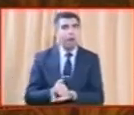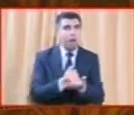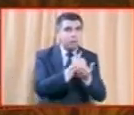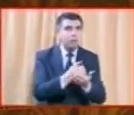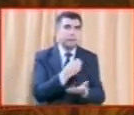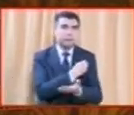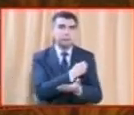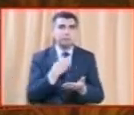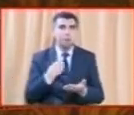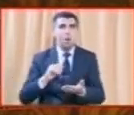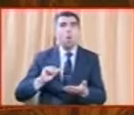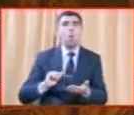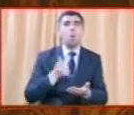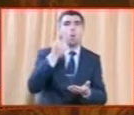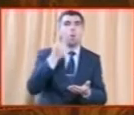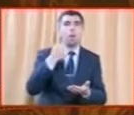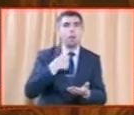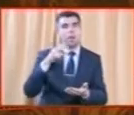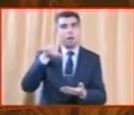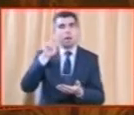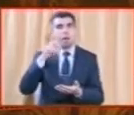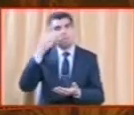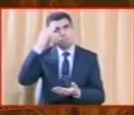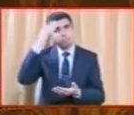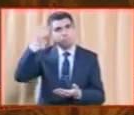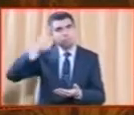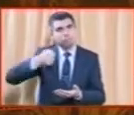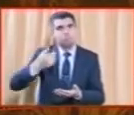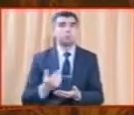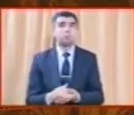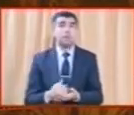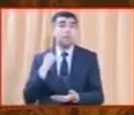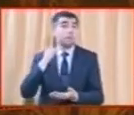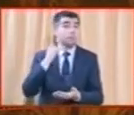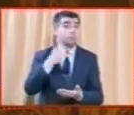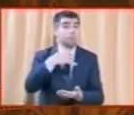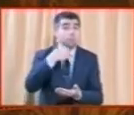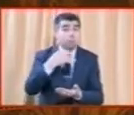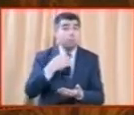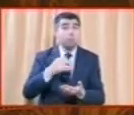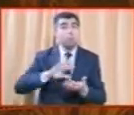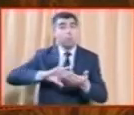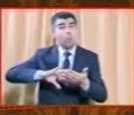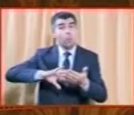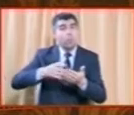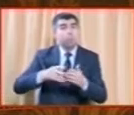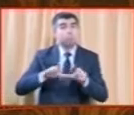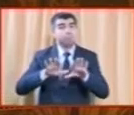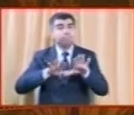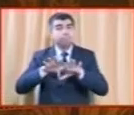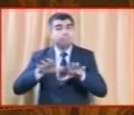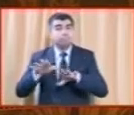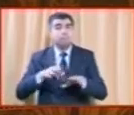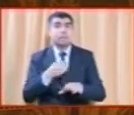كان عصبروها السابقة، ولكن سيد الوزير نتساءل هل أنتم على علم بأن أغلب هذه الأطر الطبية غير